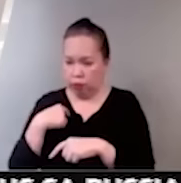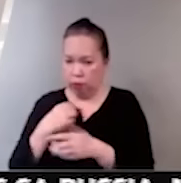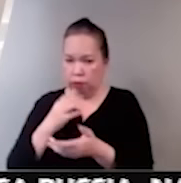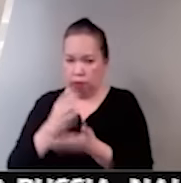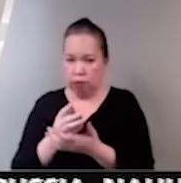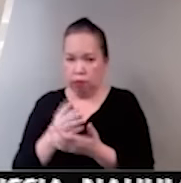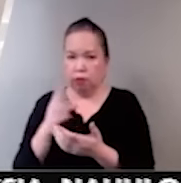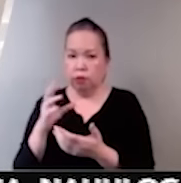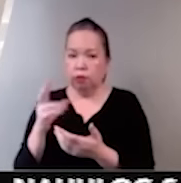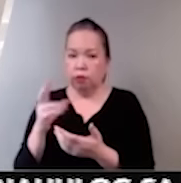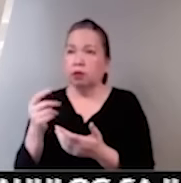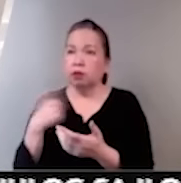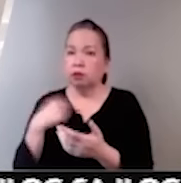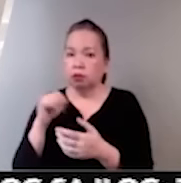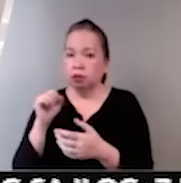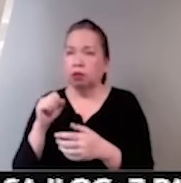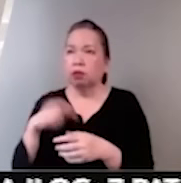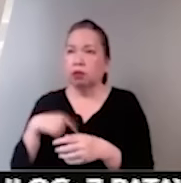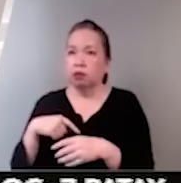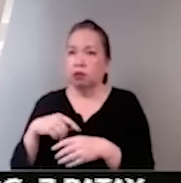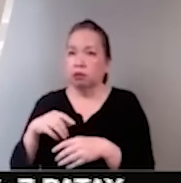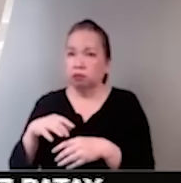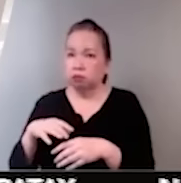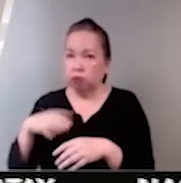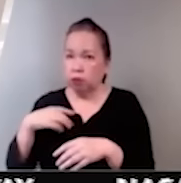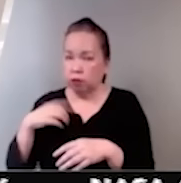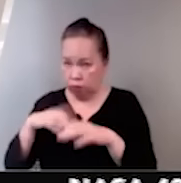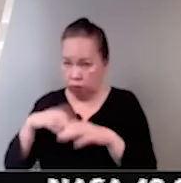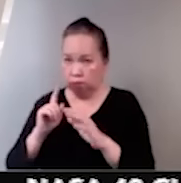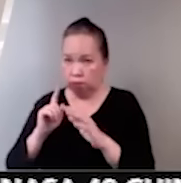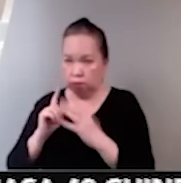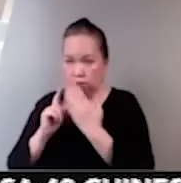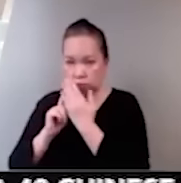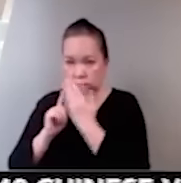sa pintuan. Tapos pinapasok niya po ako, tapos